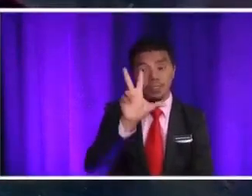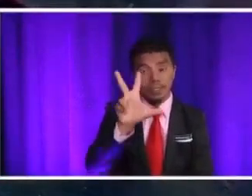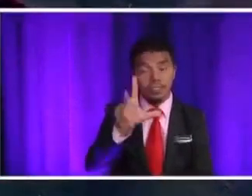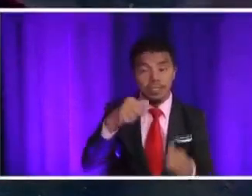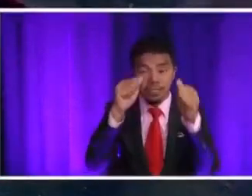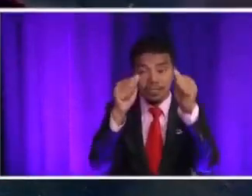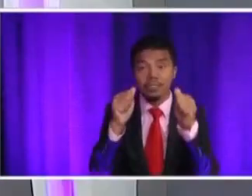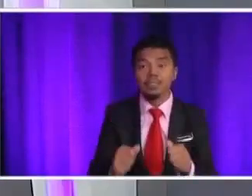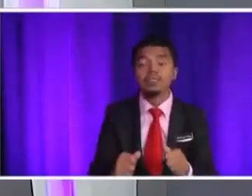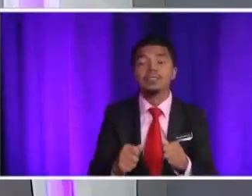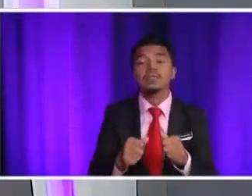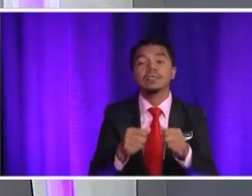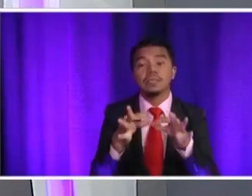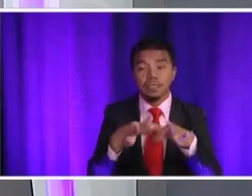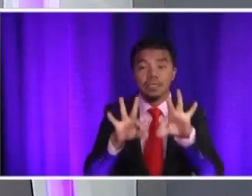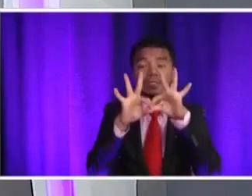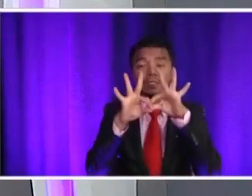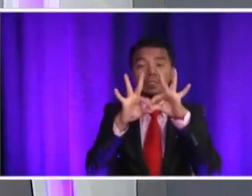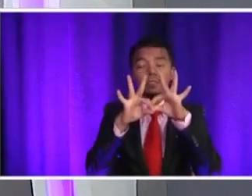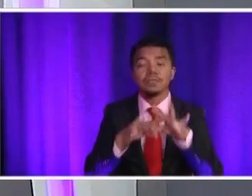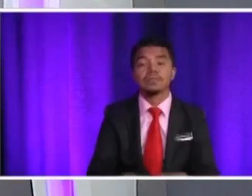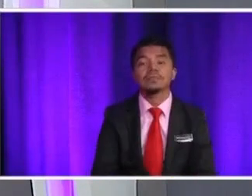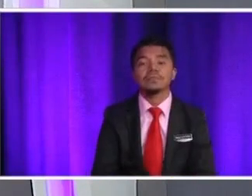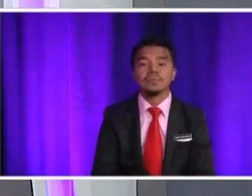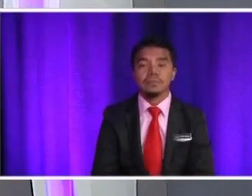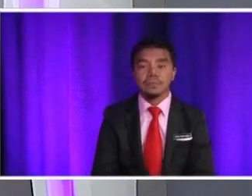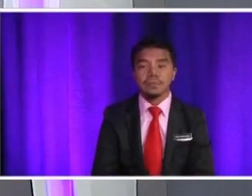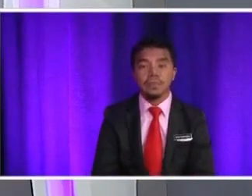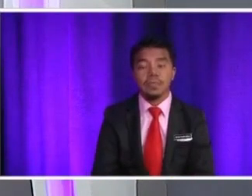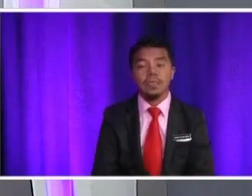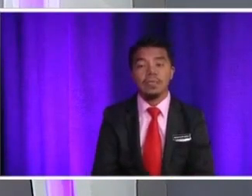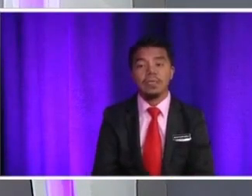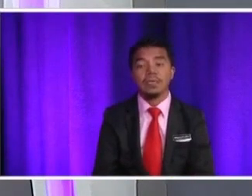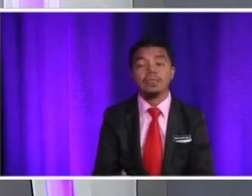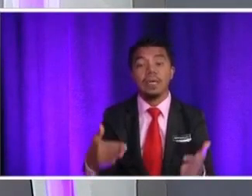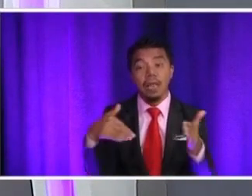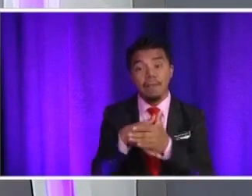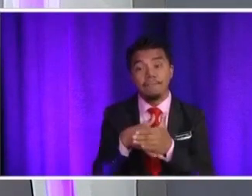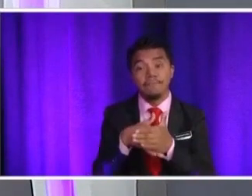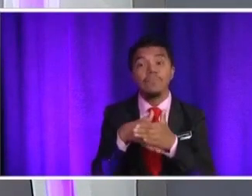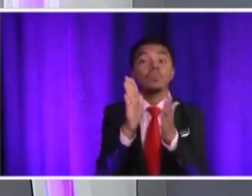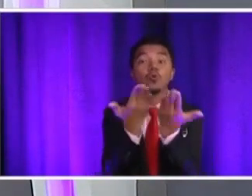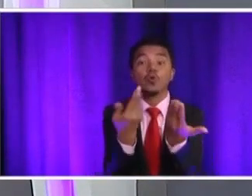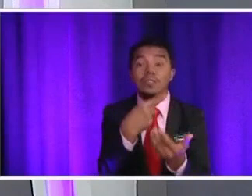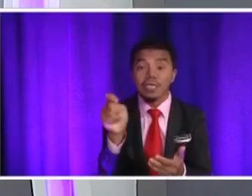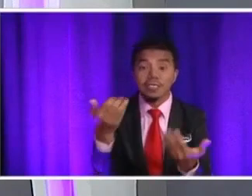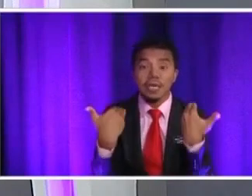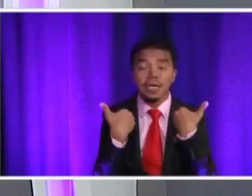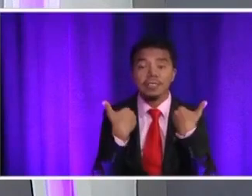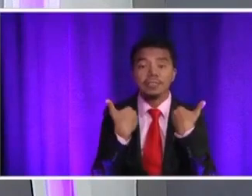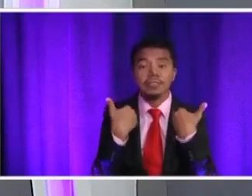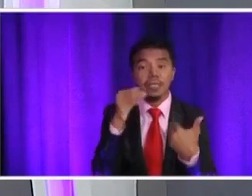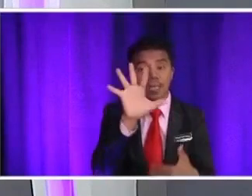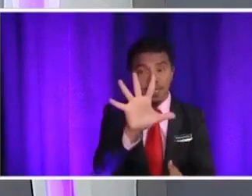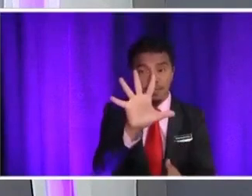pemasaran. Kita tahu ada agensi dalam, ada lima bidang kan dalam buku teks murid, iaitu latihan pengurusan, pembiayaan,